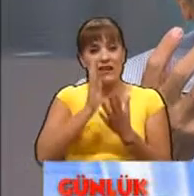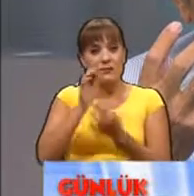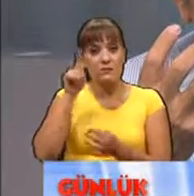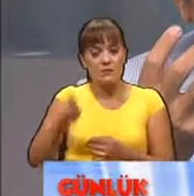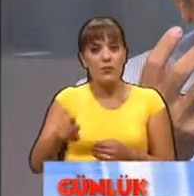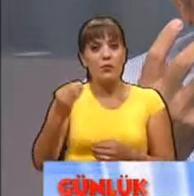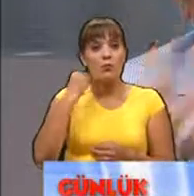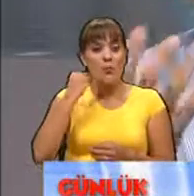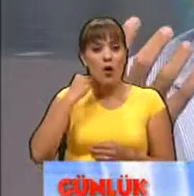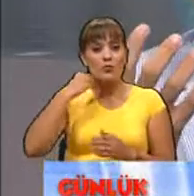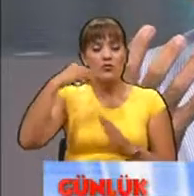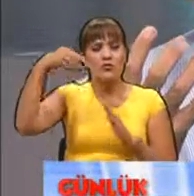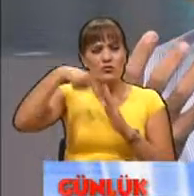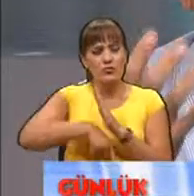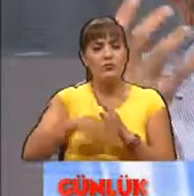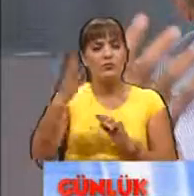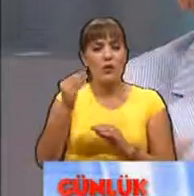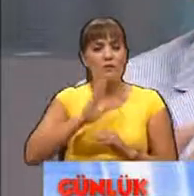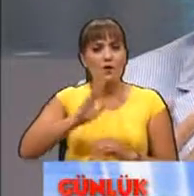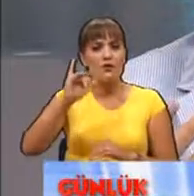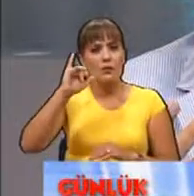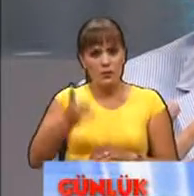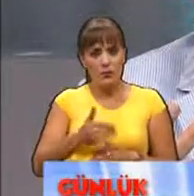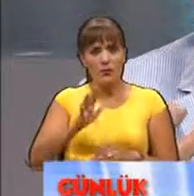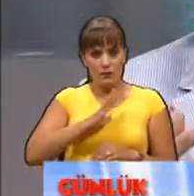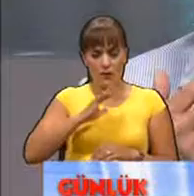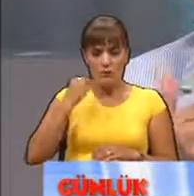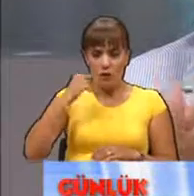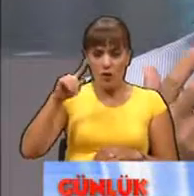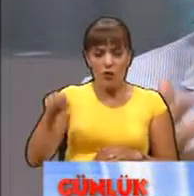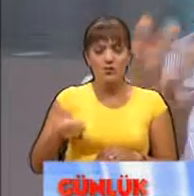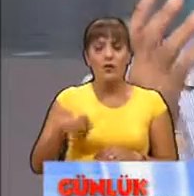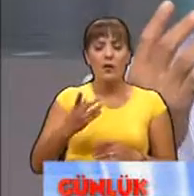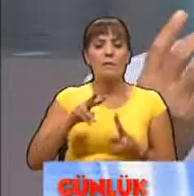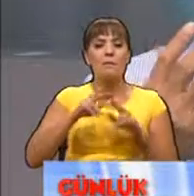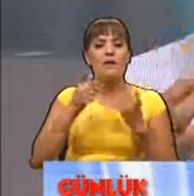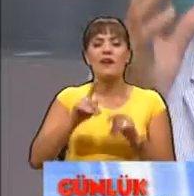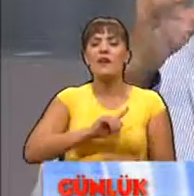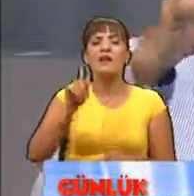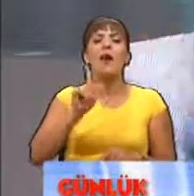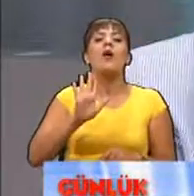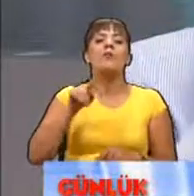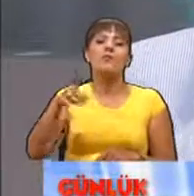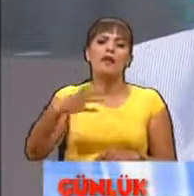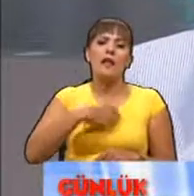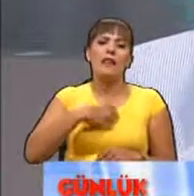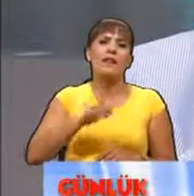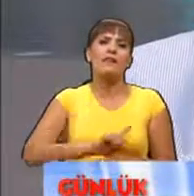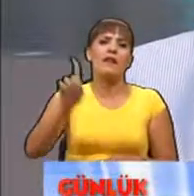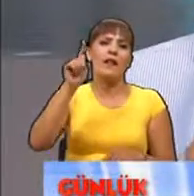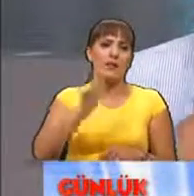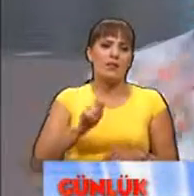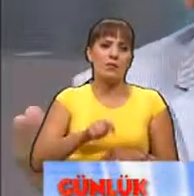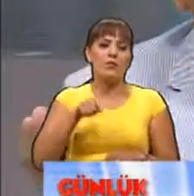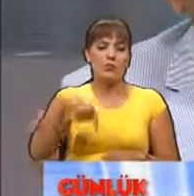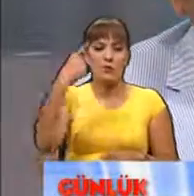kimse borca batık bir kimse ise, borç içinde yüzen bir kimse ise mirasını reddetmeye gerek yok. Bu kendiliğinden reddedilmiş